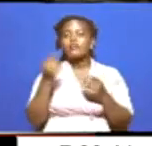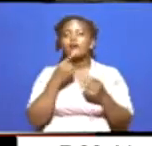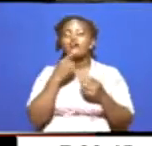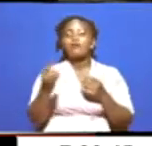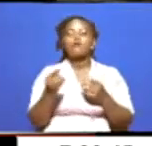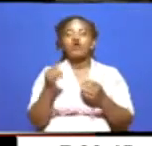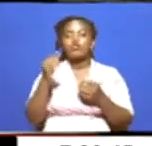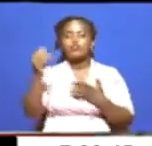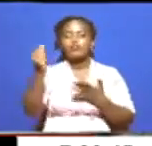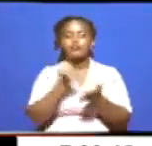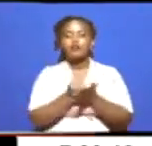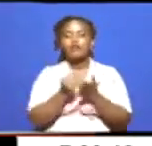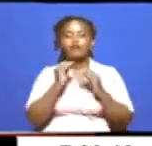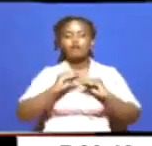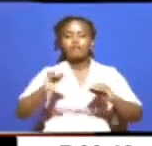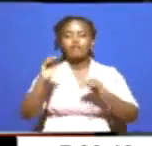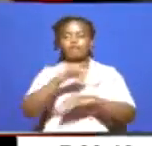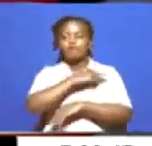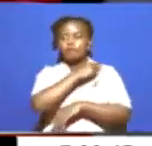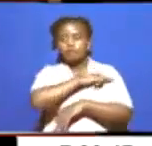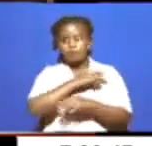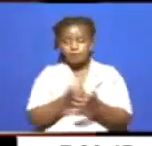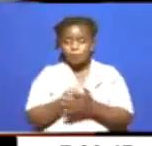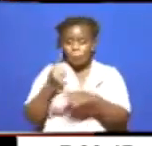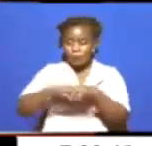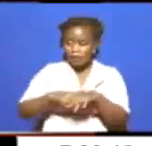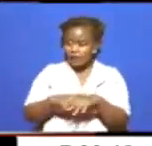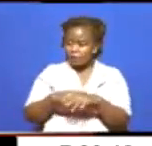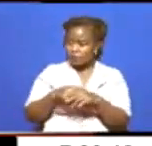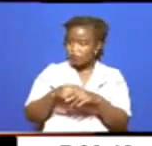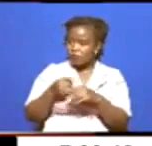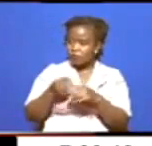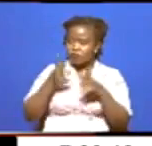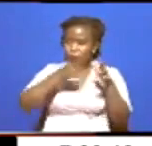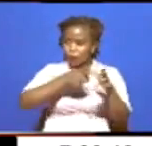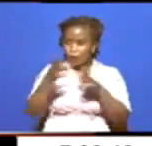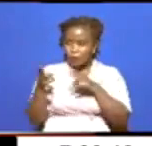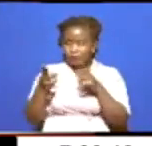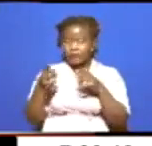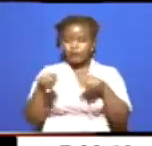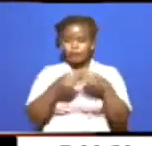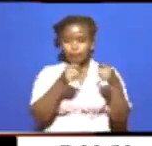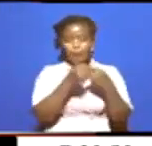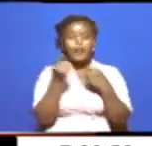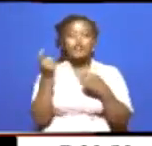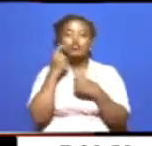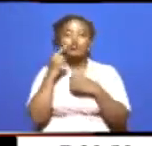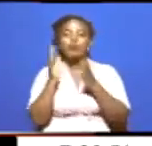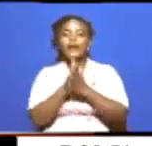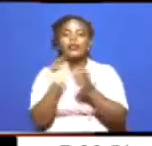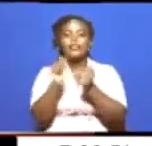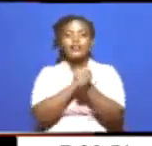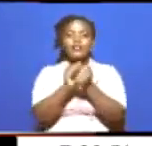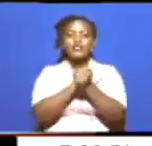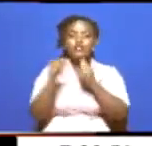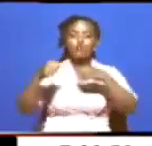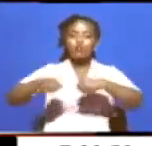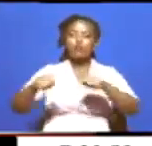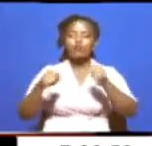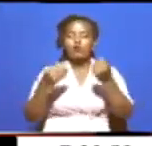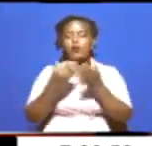Eldoret. Wakati wa uvamizi huo, majambazi hao walivunja maduka na kuharibu pikipiki kabla ya kuiba ng'ombe